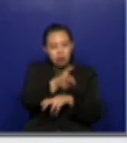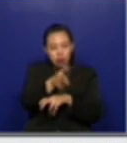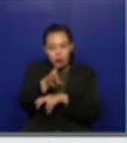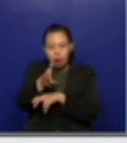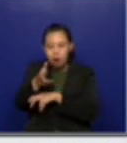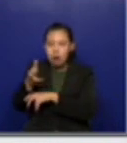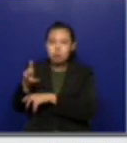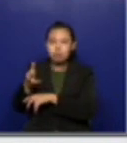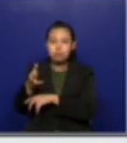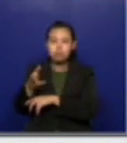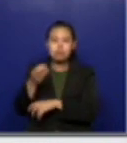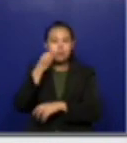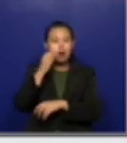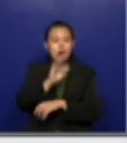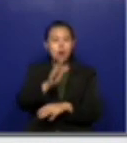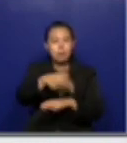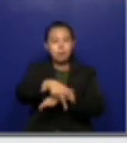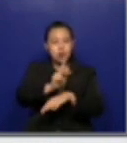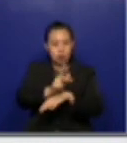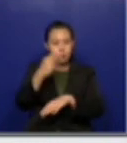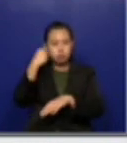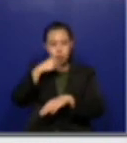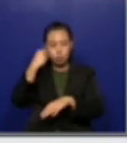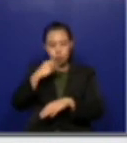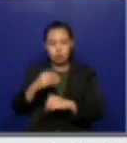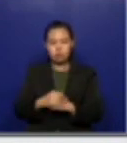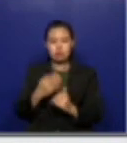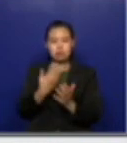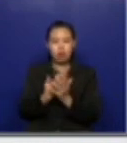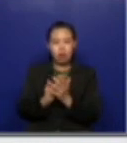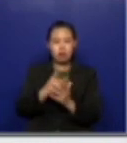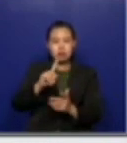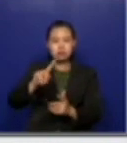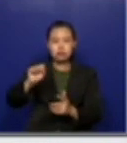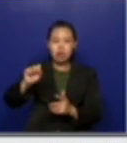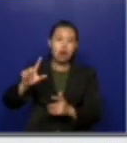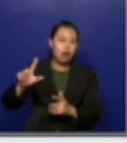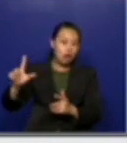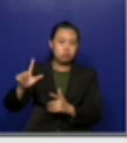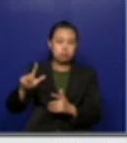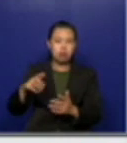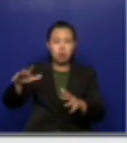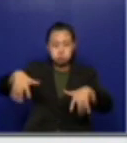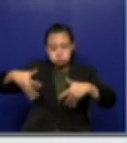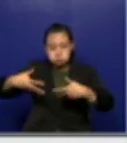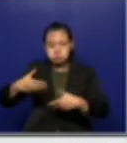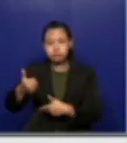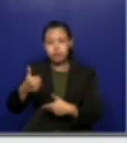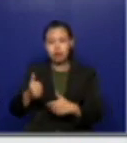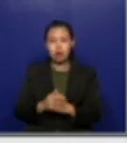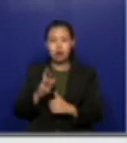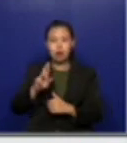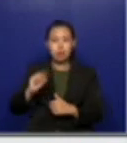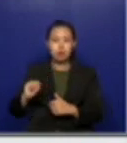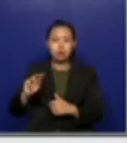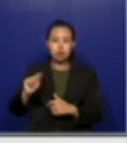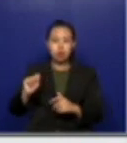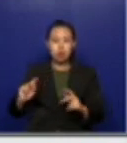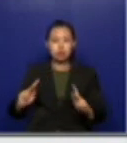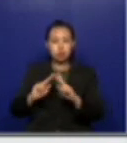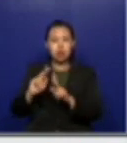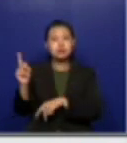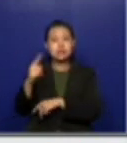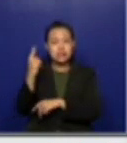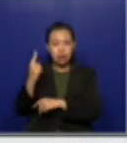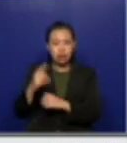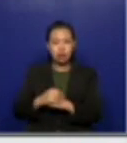านบ่อยนะท่านรู้ไหมครับปีๆหนึ่งประเทศไทยมีเงินเป็นแสนล้านเนี่ยรัฐมนตรีท่องเที่ยวฮะเรียกจิรยุเดี๋ยวผมจะไปเล่า